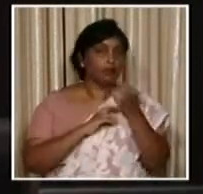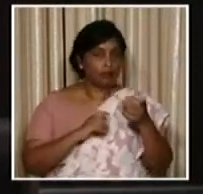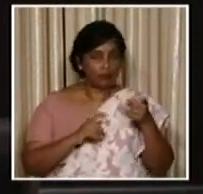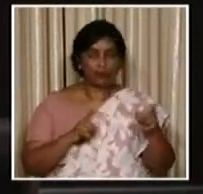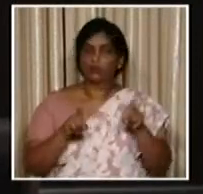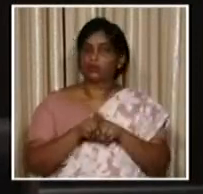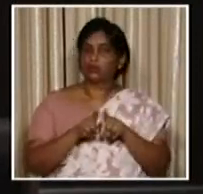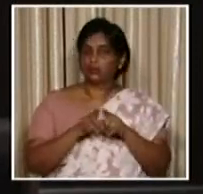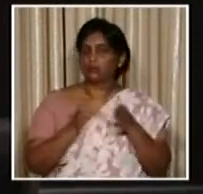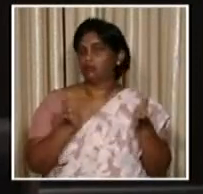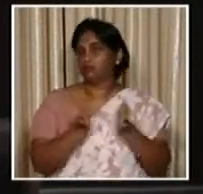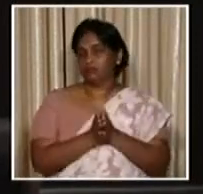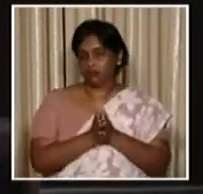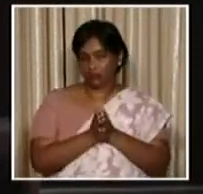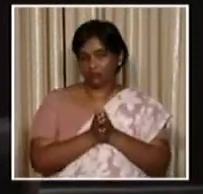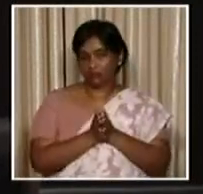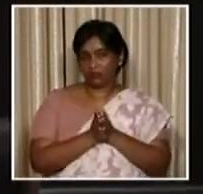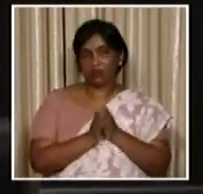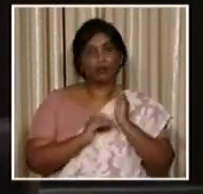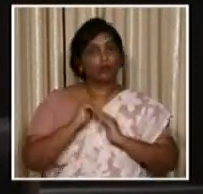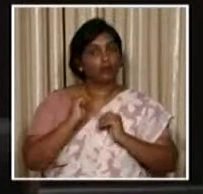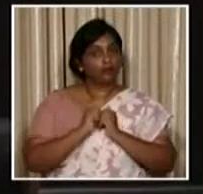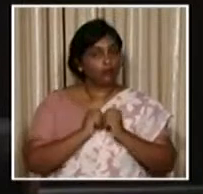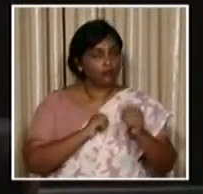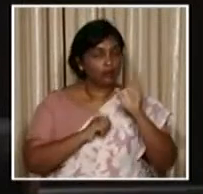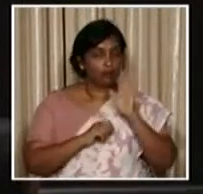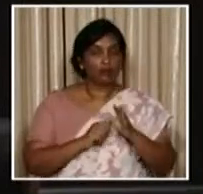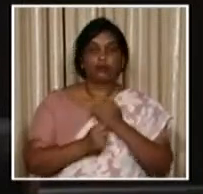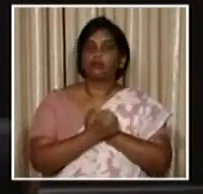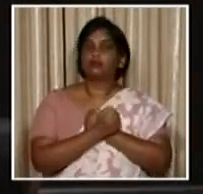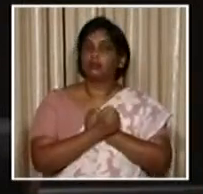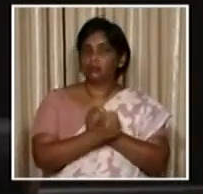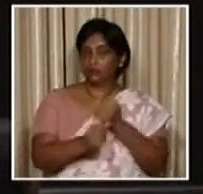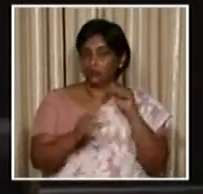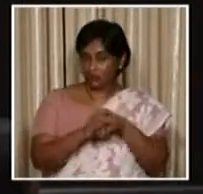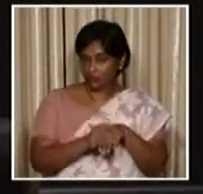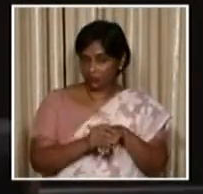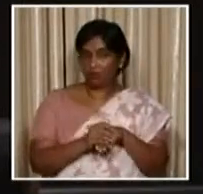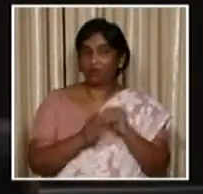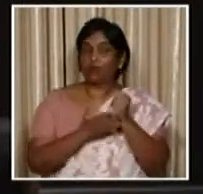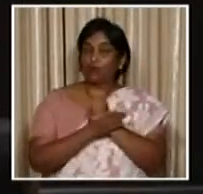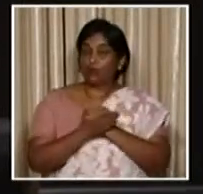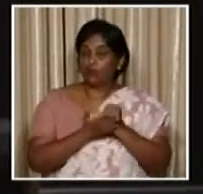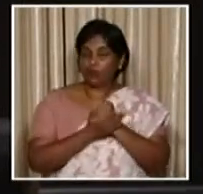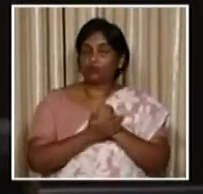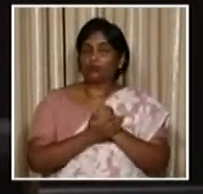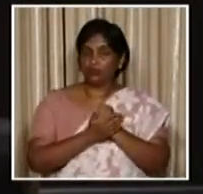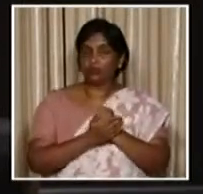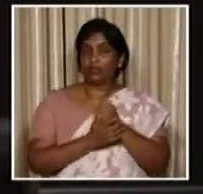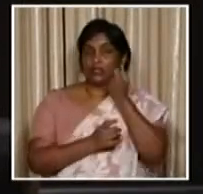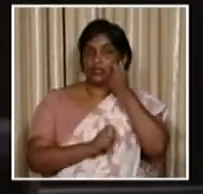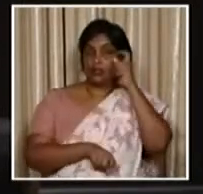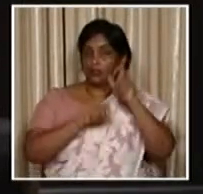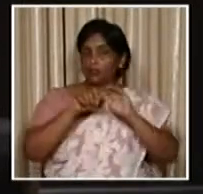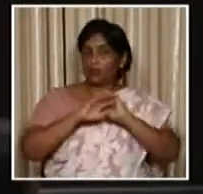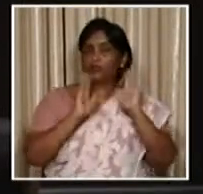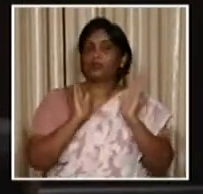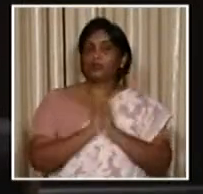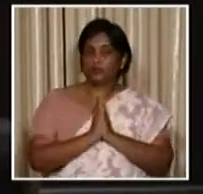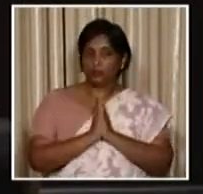හා ඊට සමගාමි ක්‍රියාකාරකම් වෙනුවෙන් බන්ධනාගාරගත කරපු මුළු මුළු සැකකරුවන්